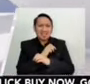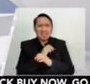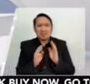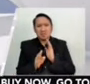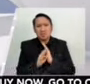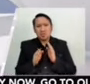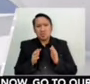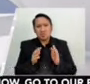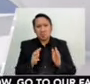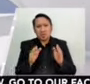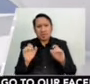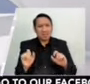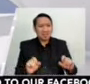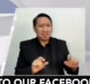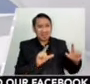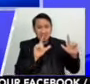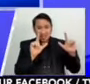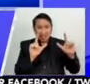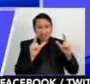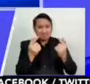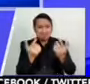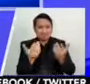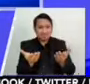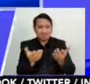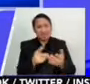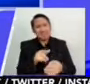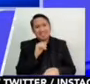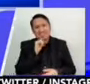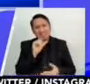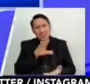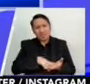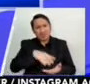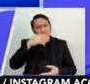Agustin. James, walang kadala-dala.